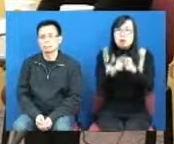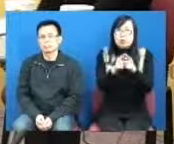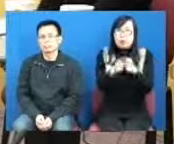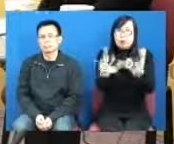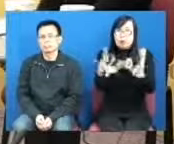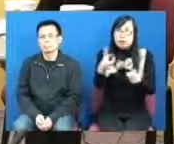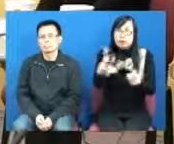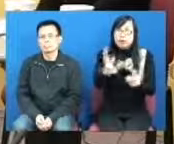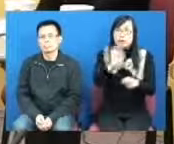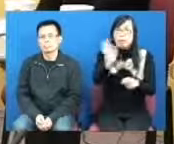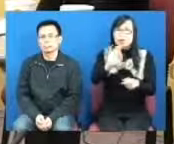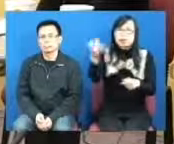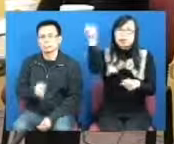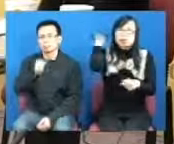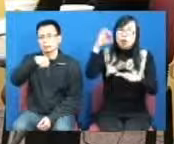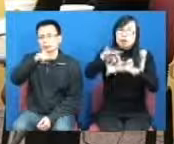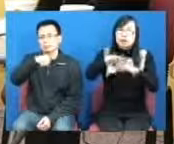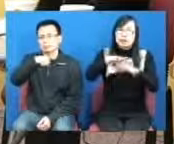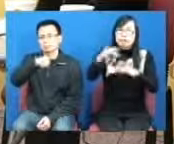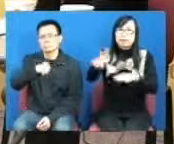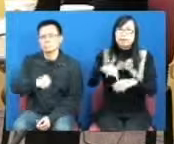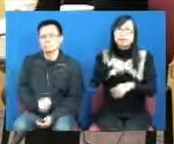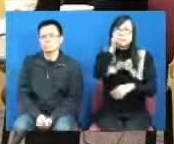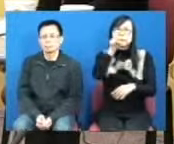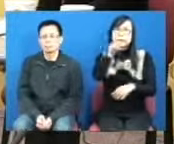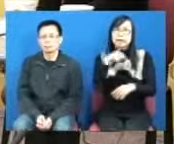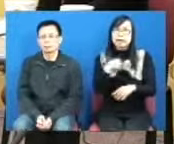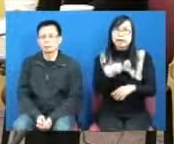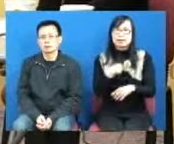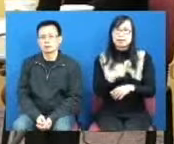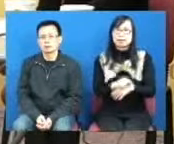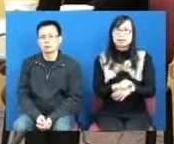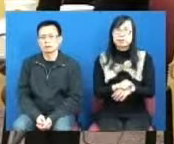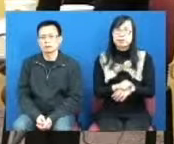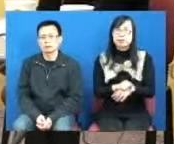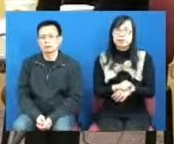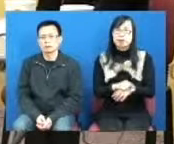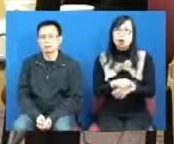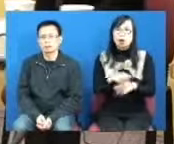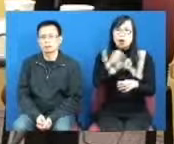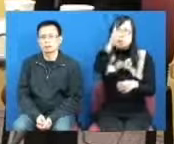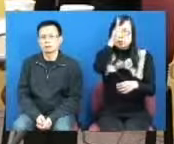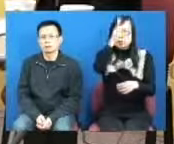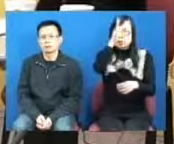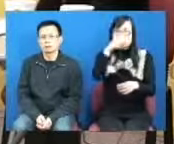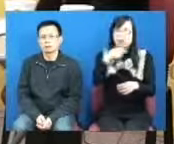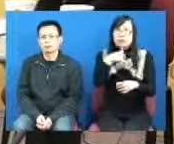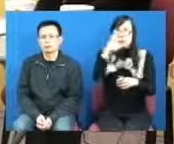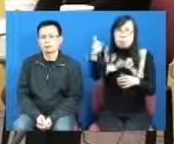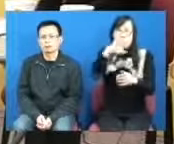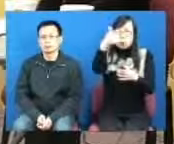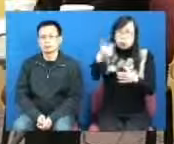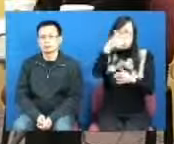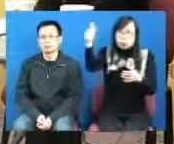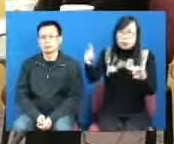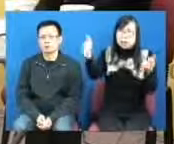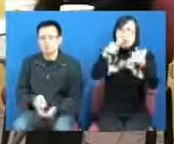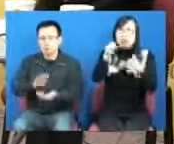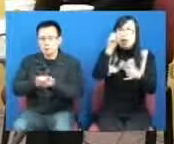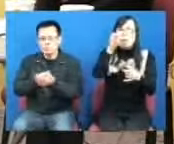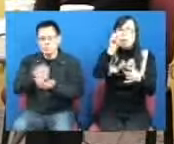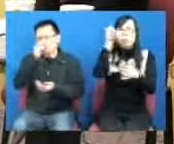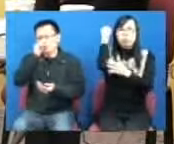亦都是沒有這些強制金戶口所以為何你發現那麼多公務員出來吵其中一個原因就是最